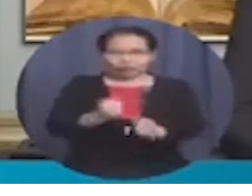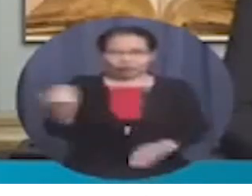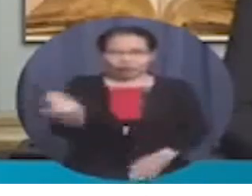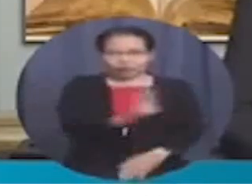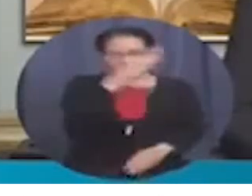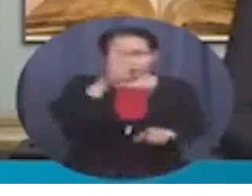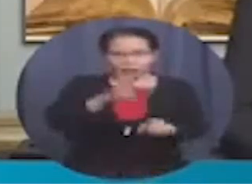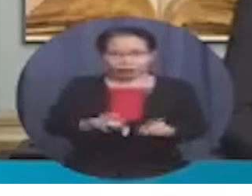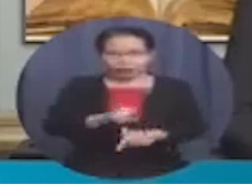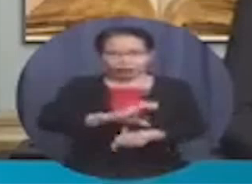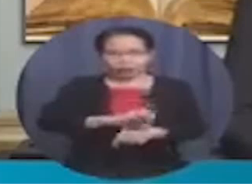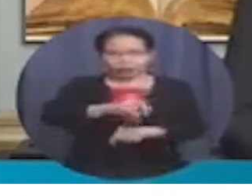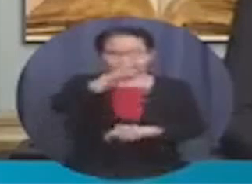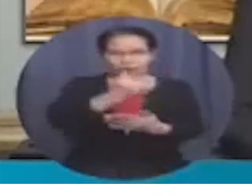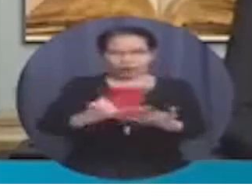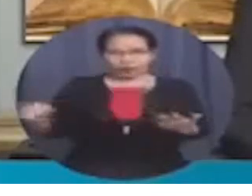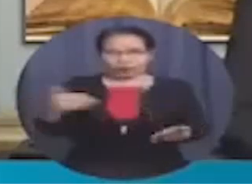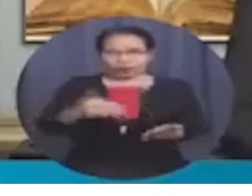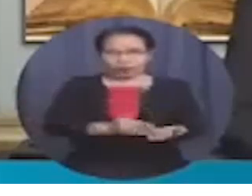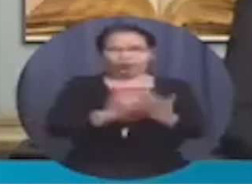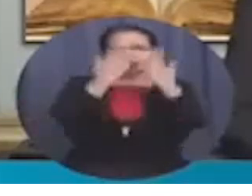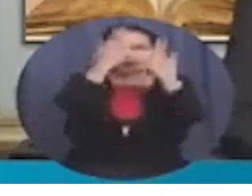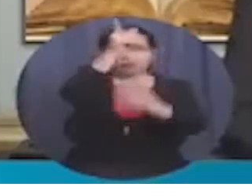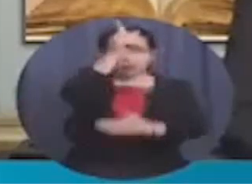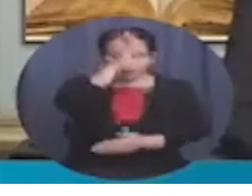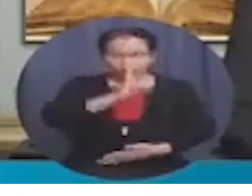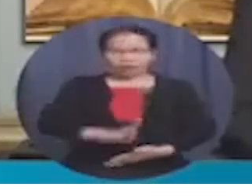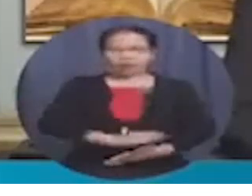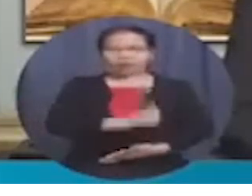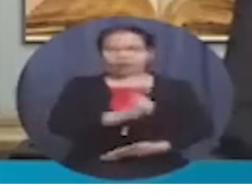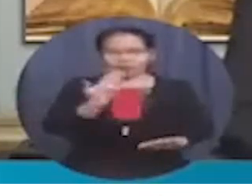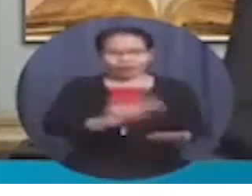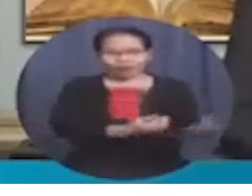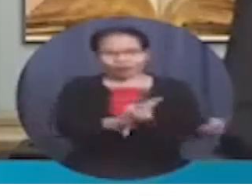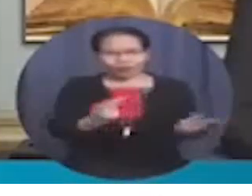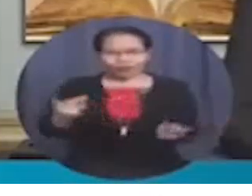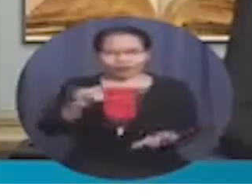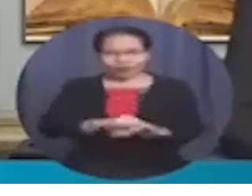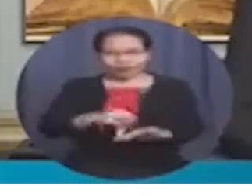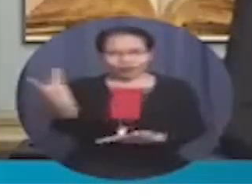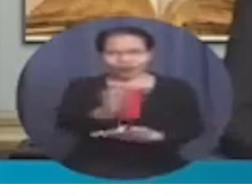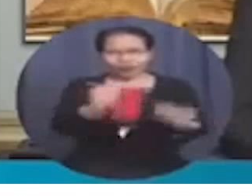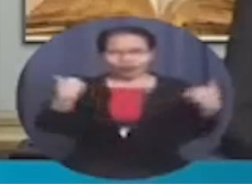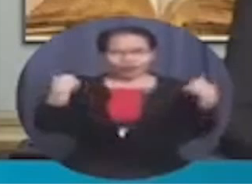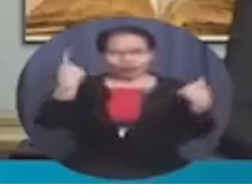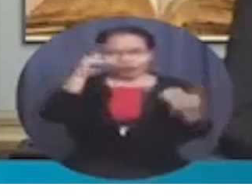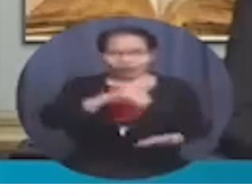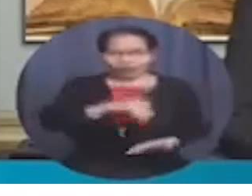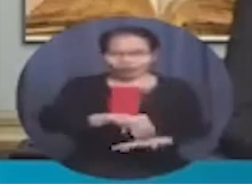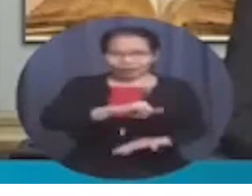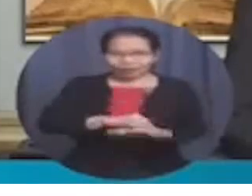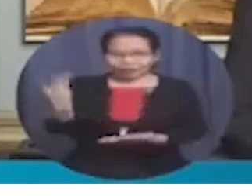mga kapatid sa Church of God International, muli tayo nagpapasalamat sa Diyos sa isa pang mabuting pagkakataong mayroon tayo upang muli po